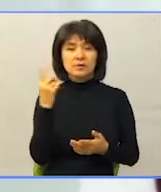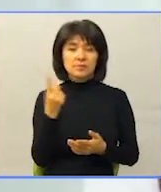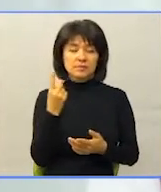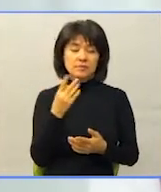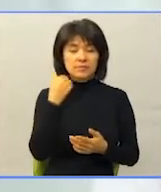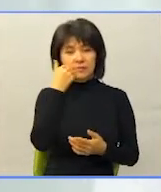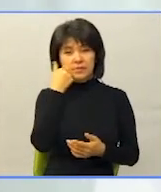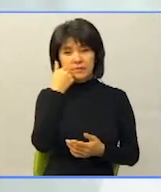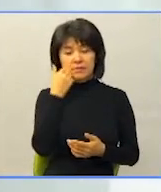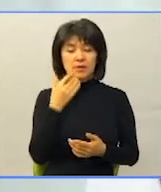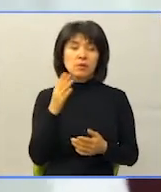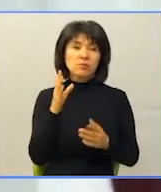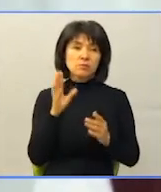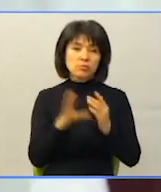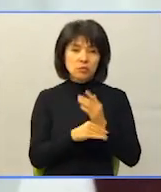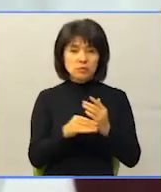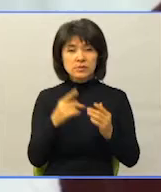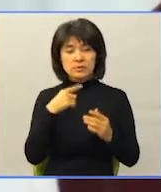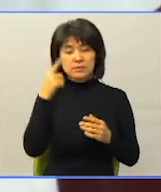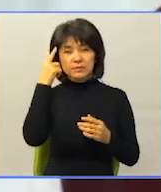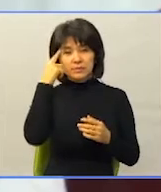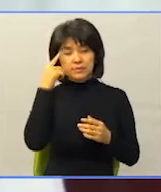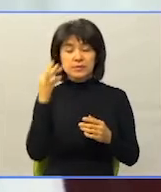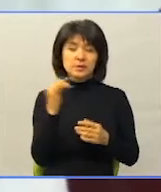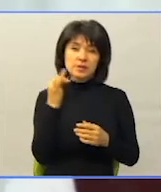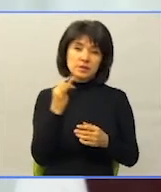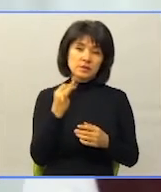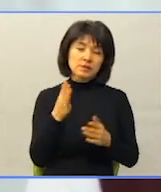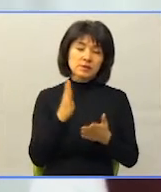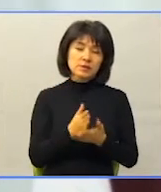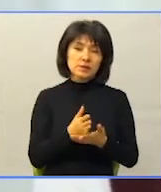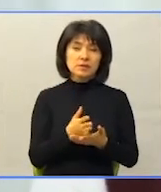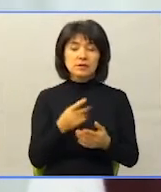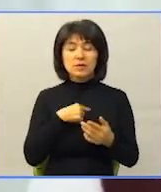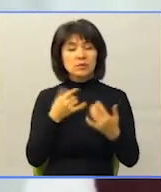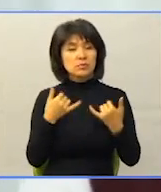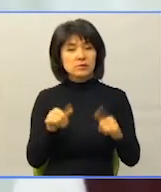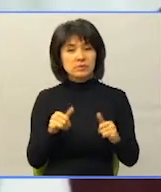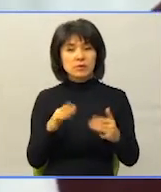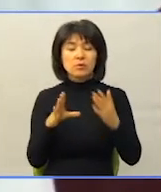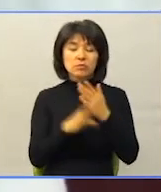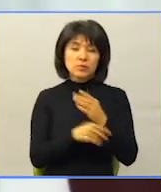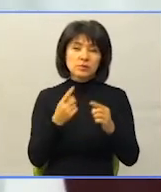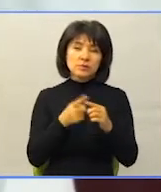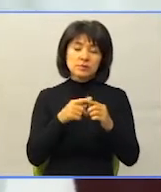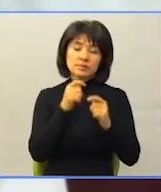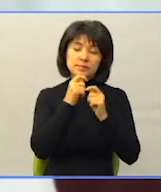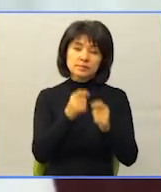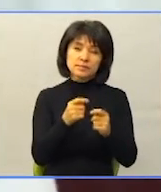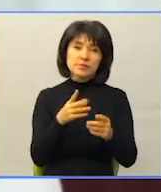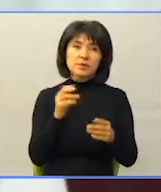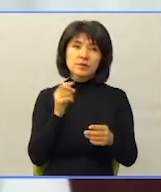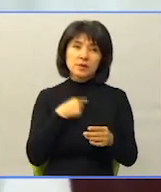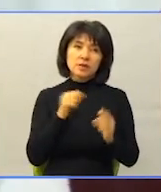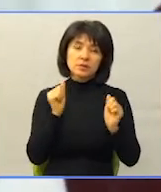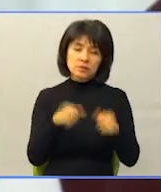аздап ұялдым. Кейін мен байқау туралы есіме түсіп, маған қызықты болды. Ішін ашқанымда таң қалдым. Кейін мен бұл марапатқа лайықпын ба деген